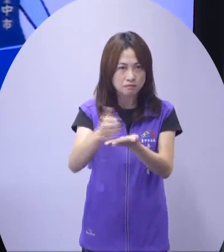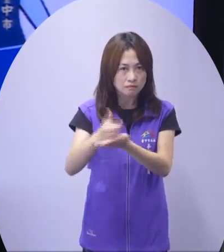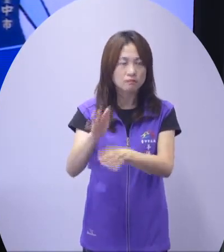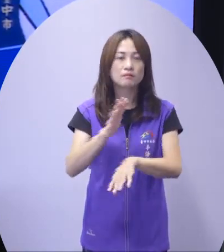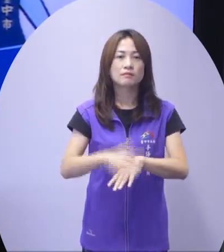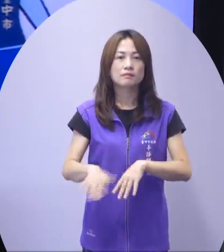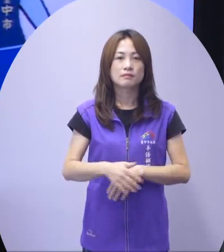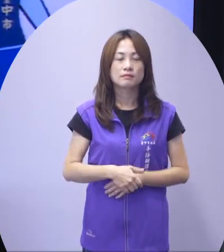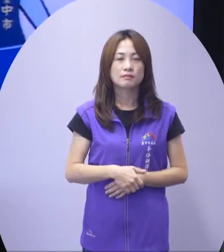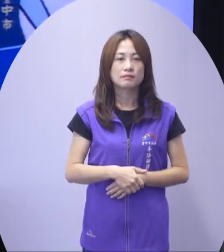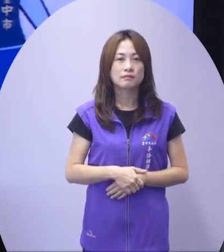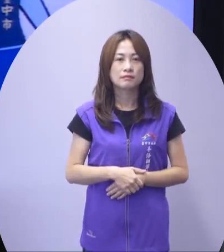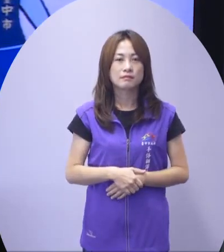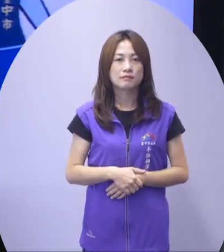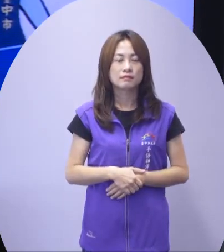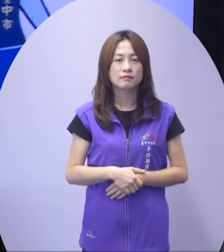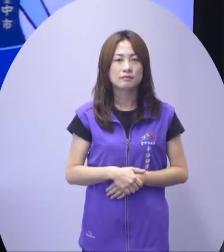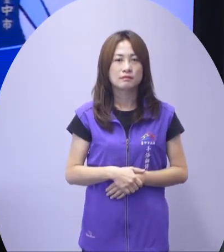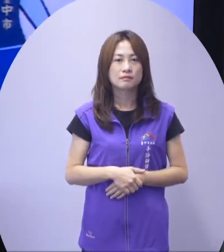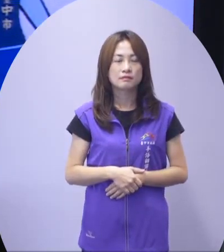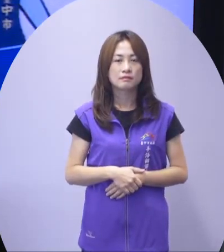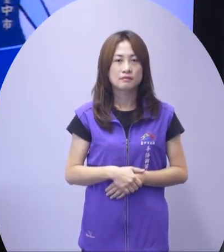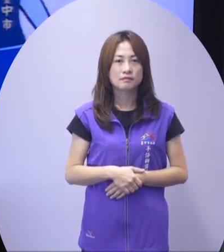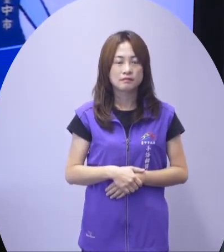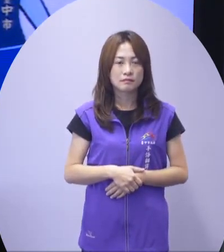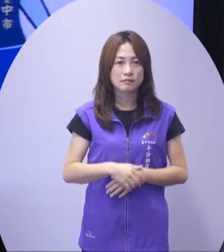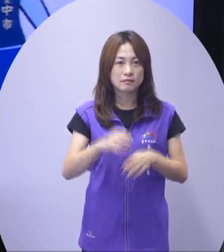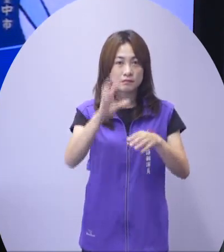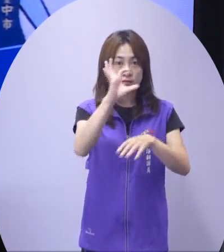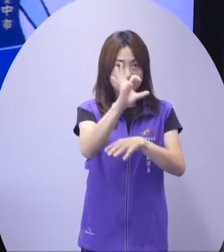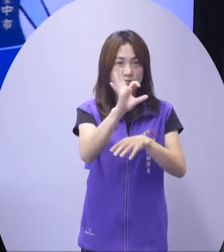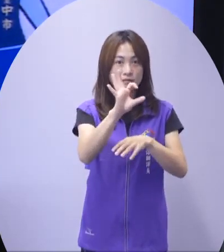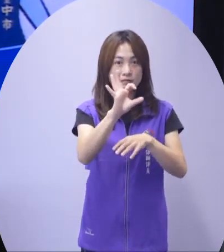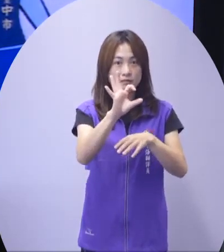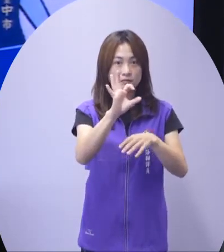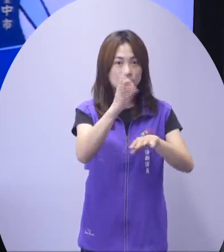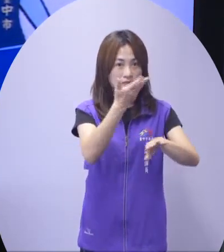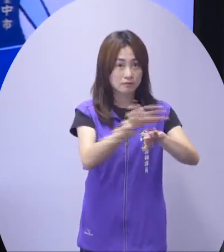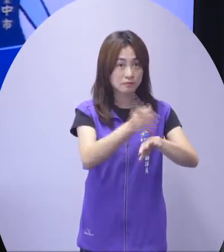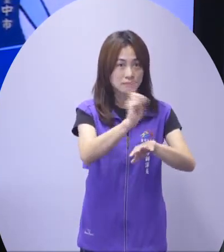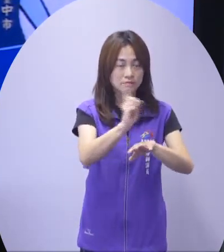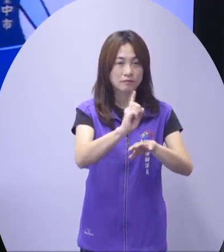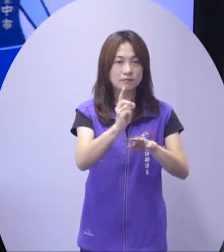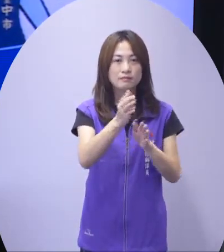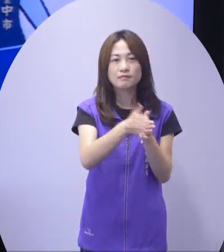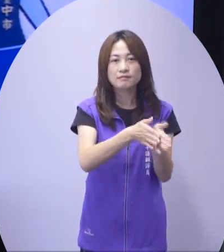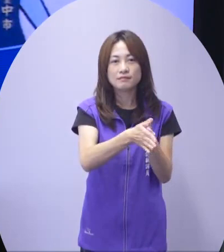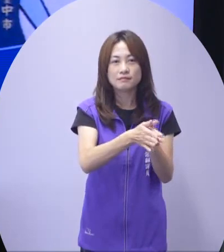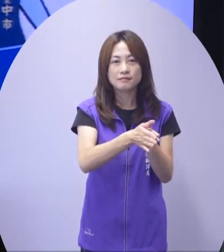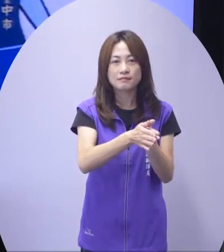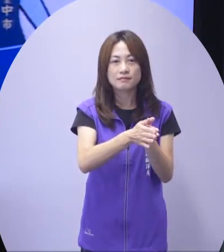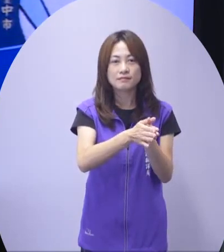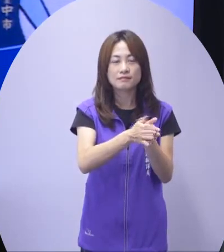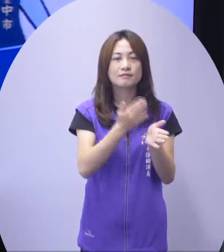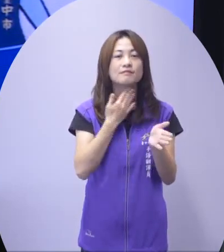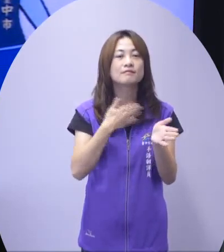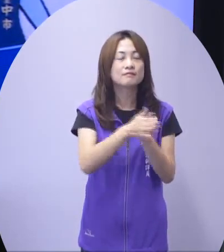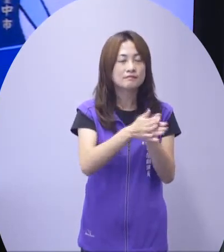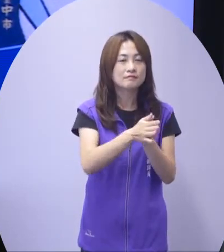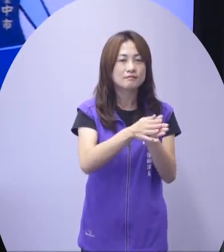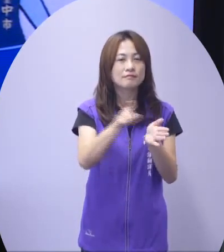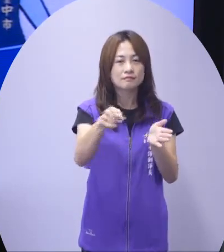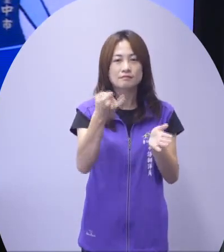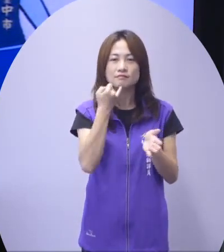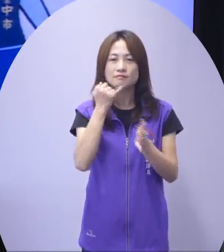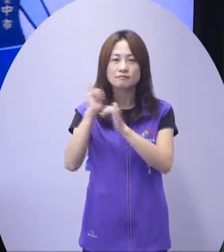外有洗手台呢，有提供干洗手液哦。来干厕所提供民众来使用。另